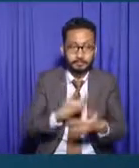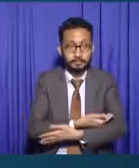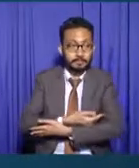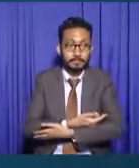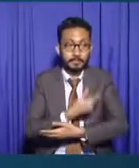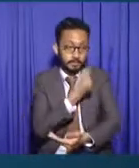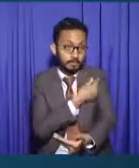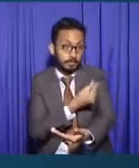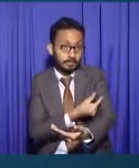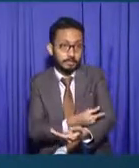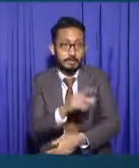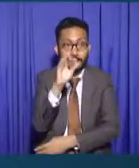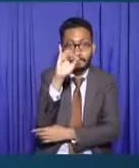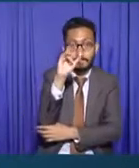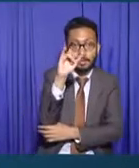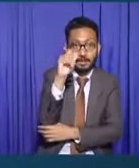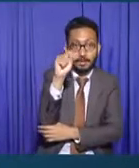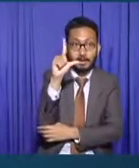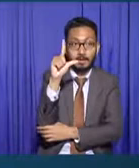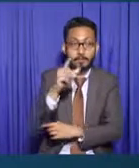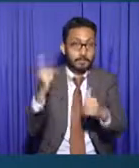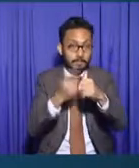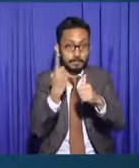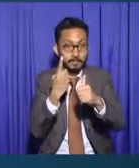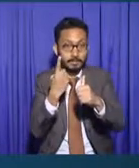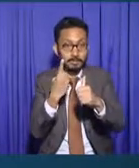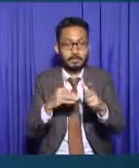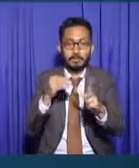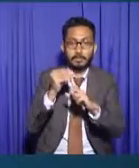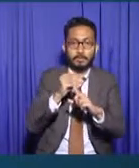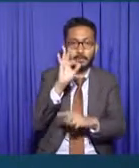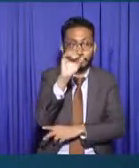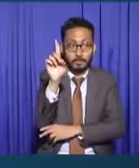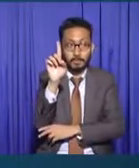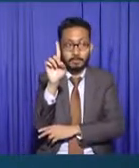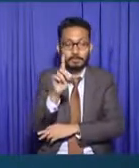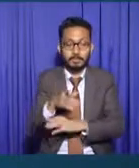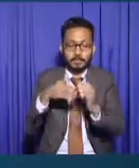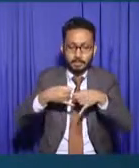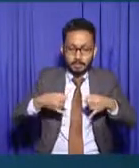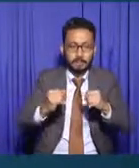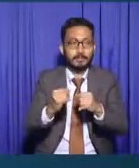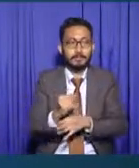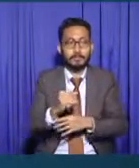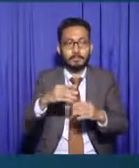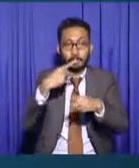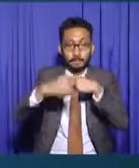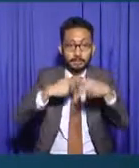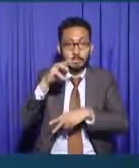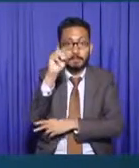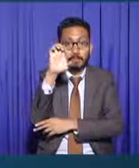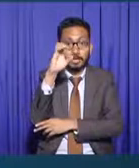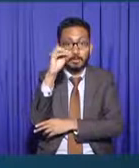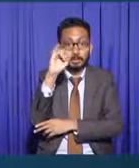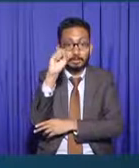generasi film pertama atau F1 menjalani proses miosis